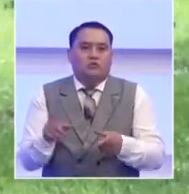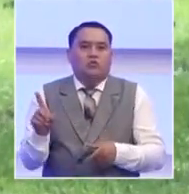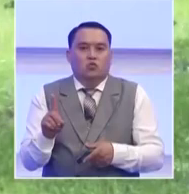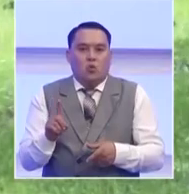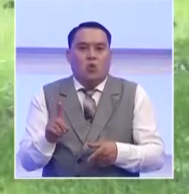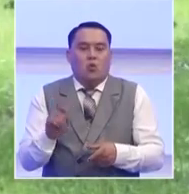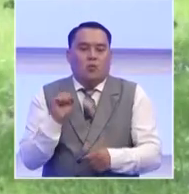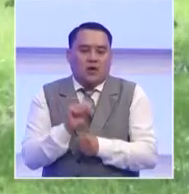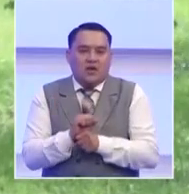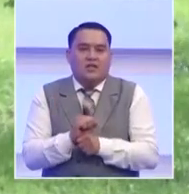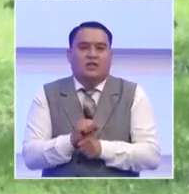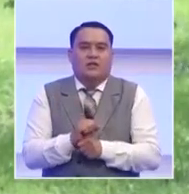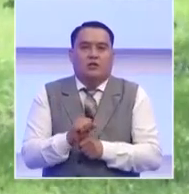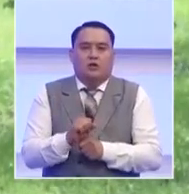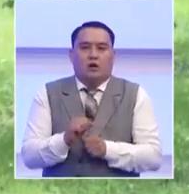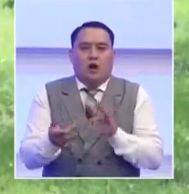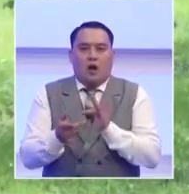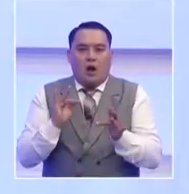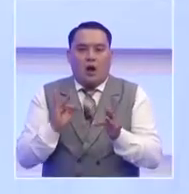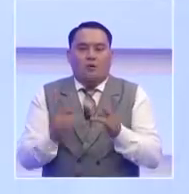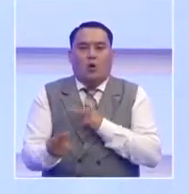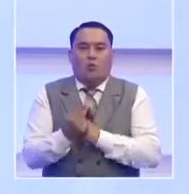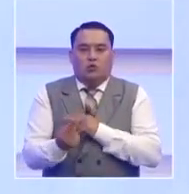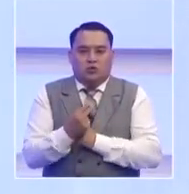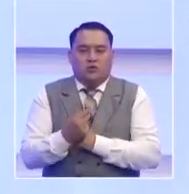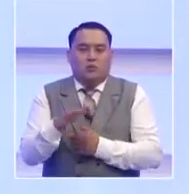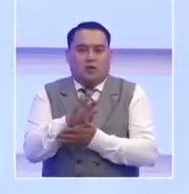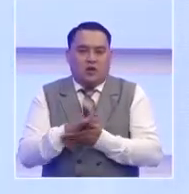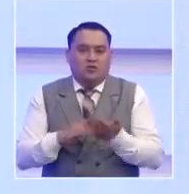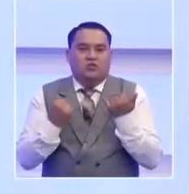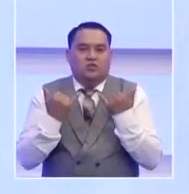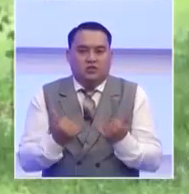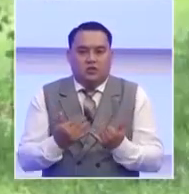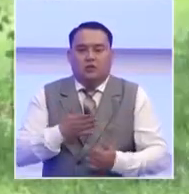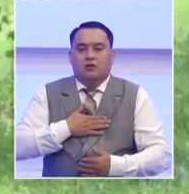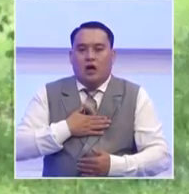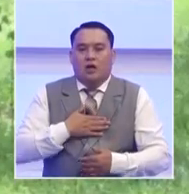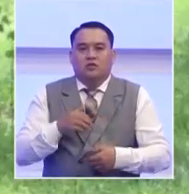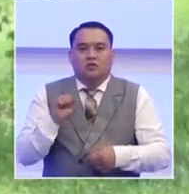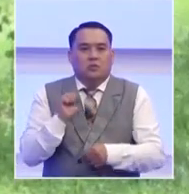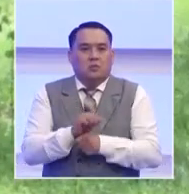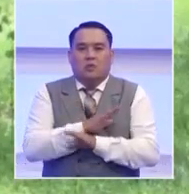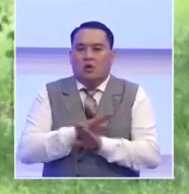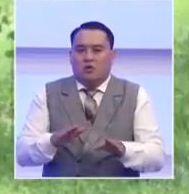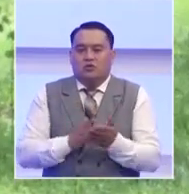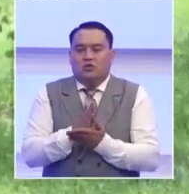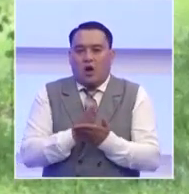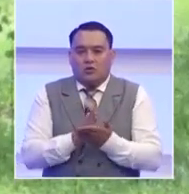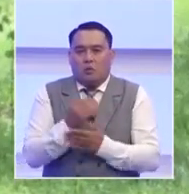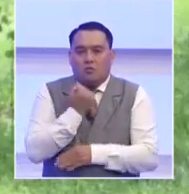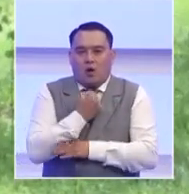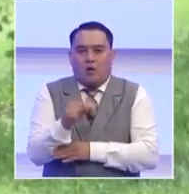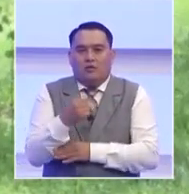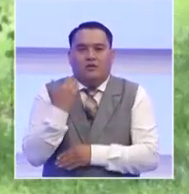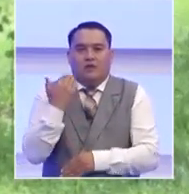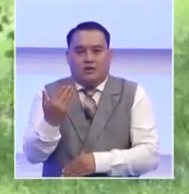на карантин, они в онлайн-формате обучали нас. Наши занятия беспрерывно проходили. Это заслуга, это победа,